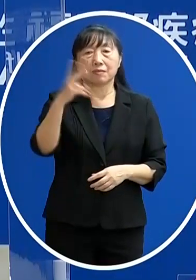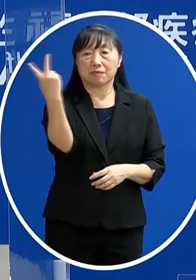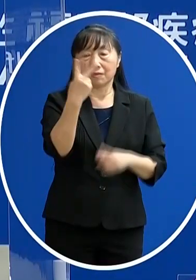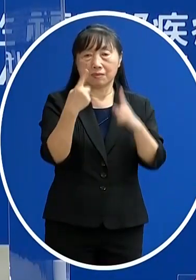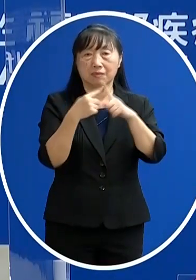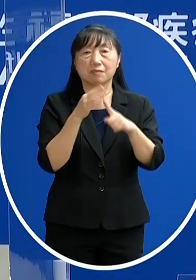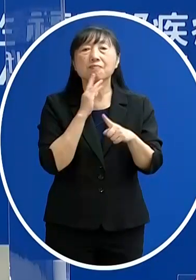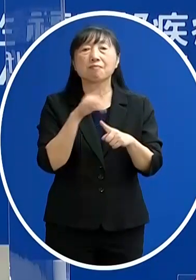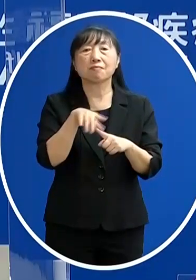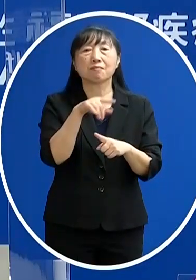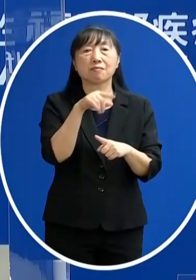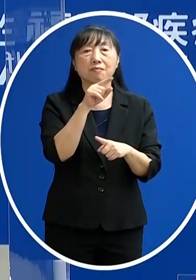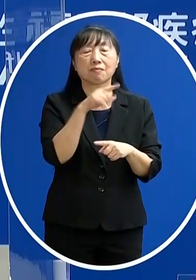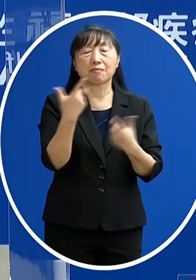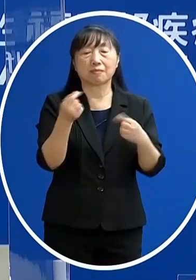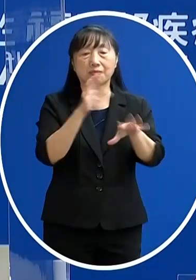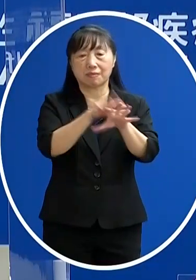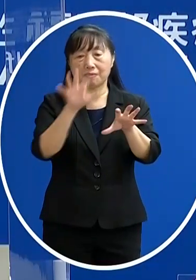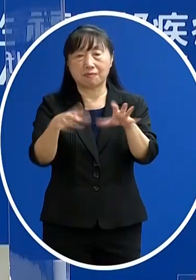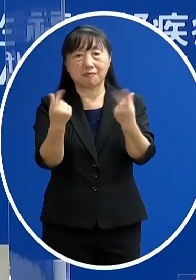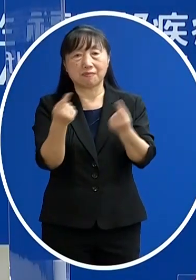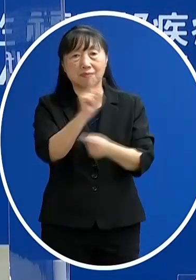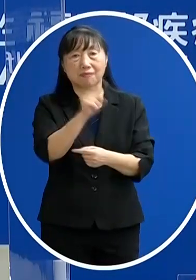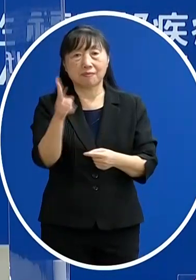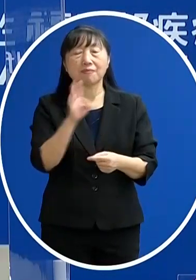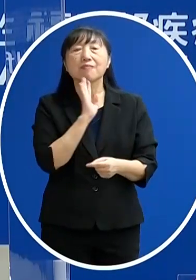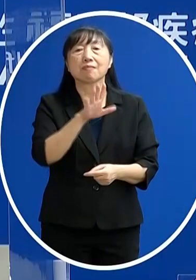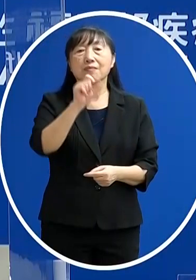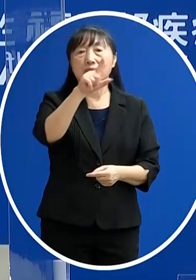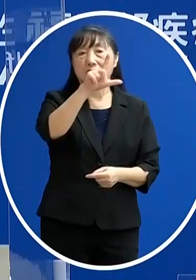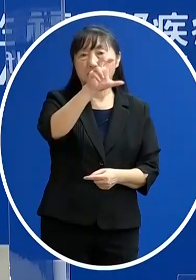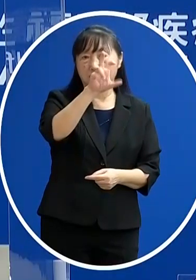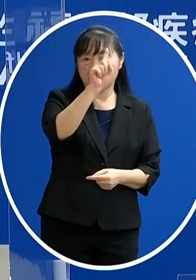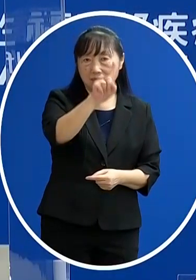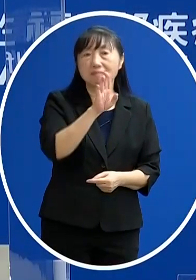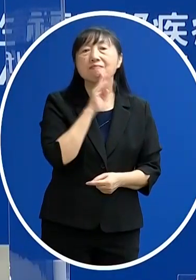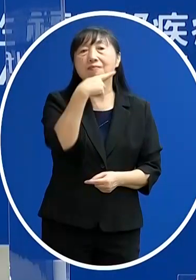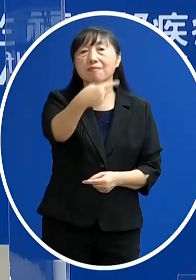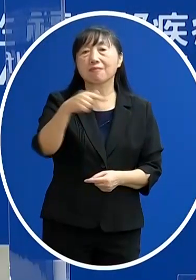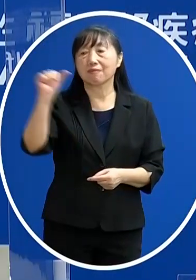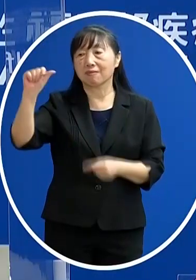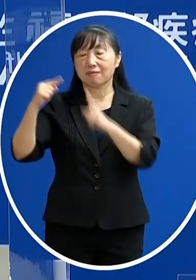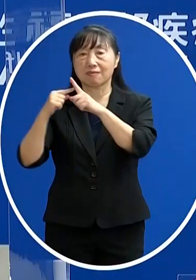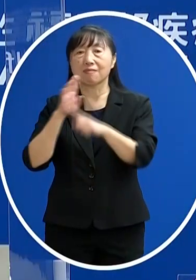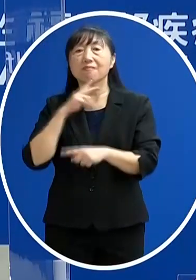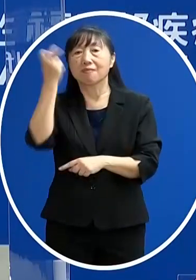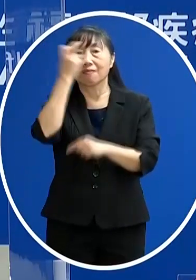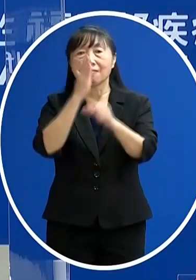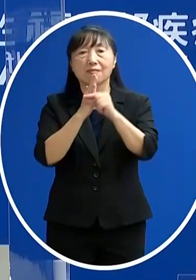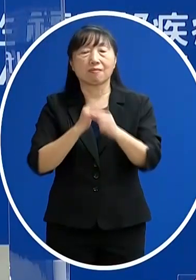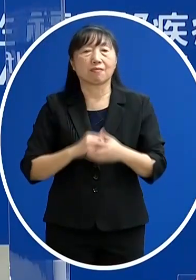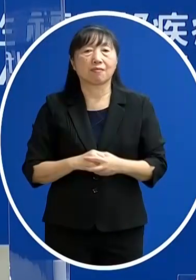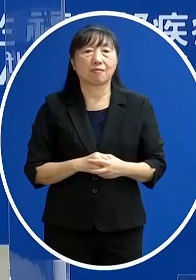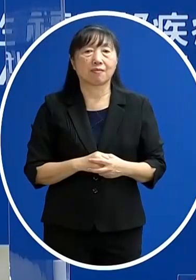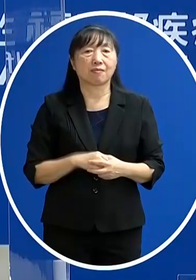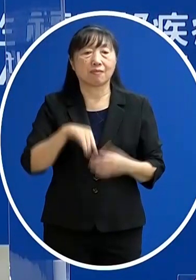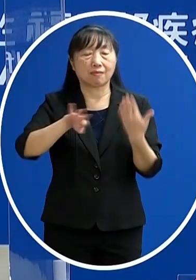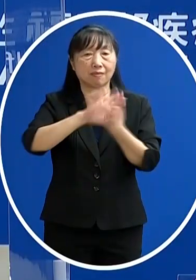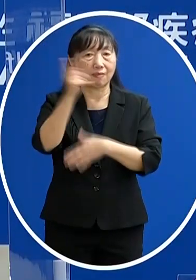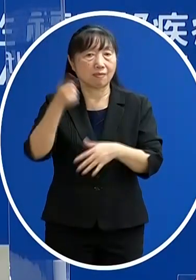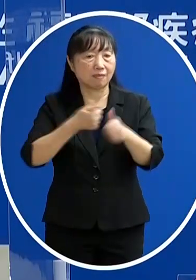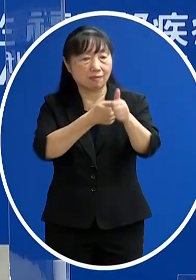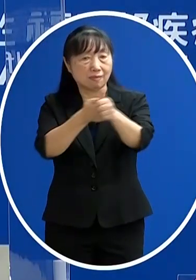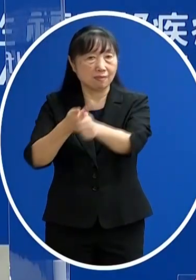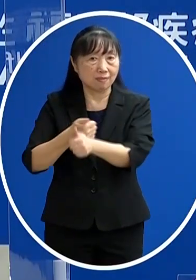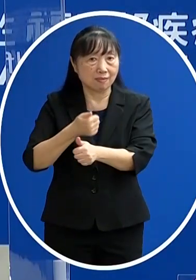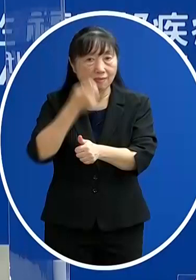列，好，那有171位是阴性，那5位哈在检验中。那其他的追踪的对象，